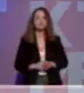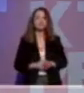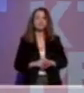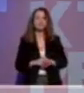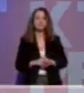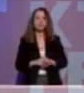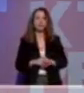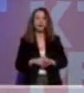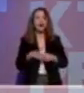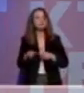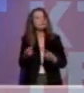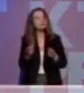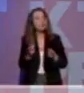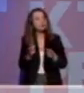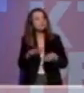και ρεαλιστική.